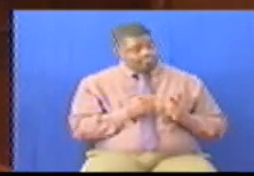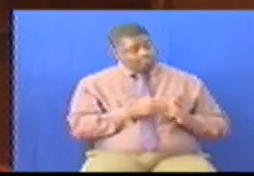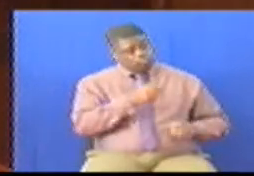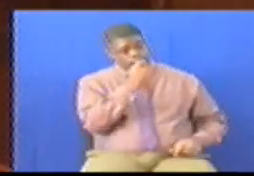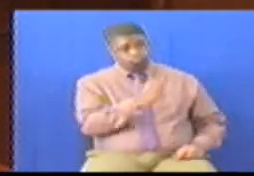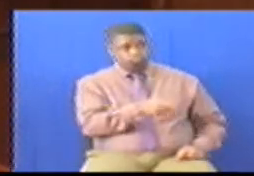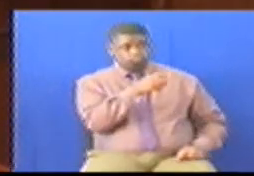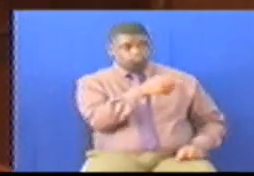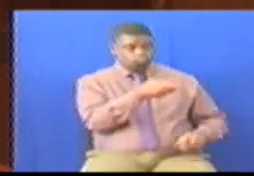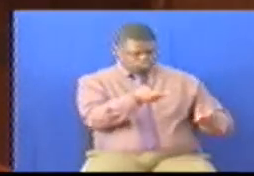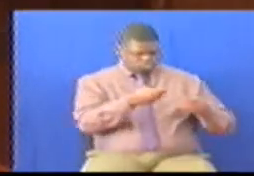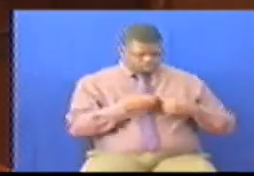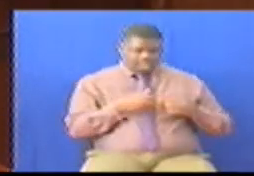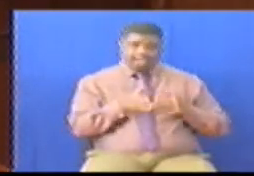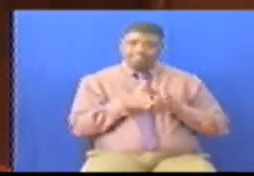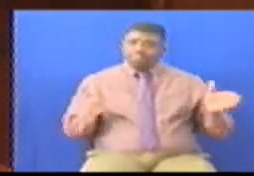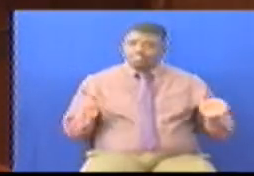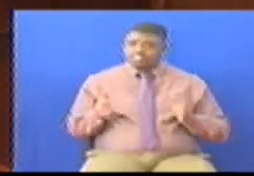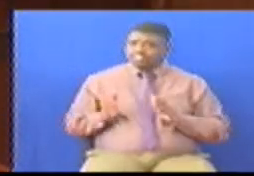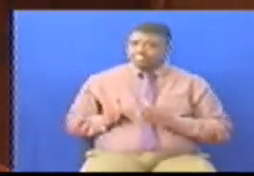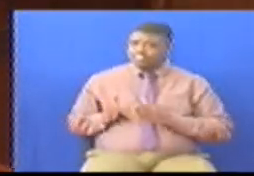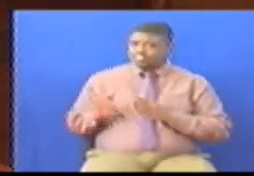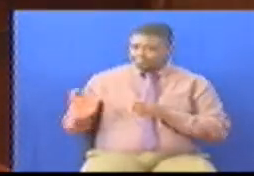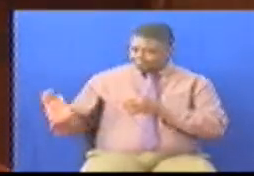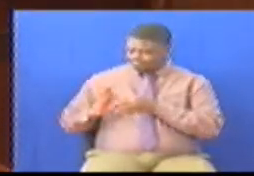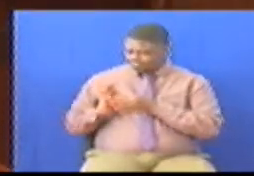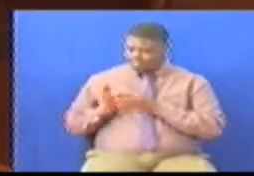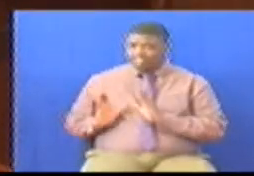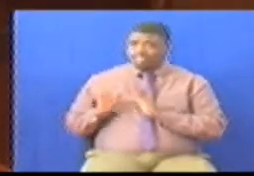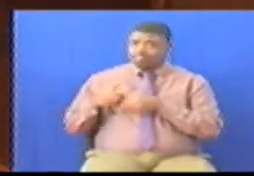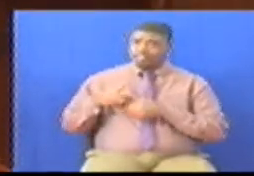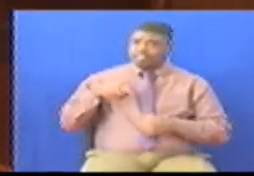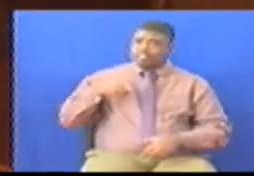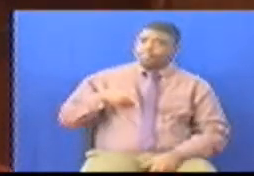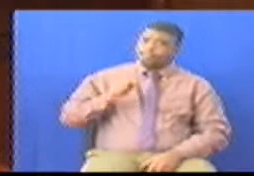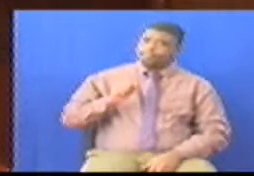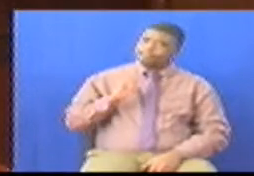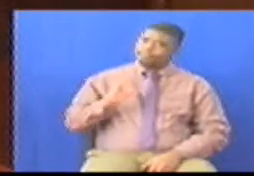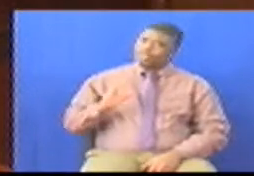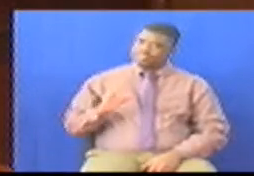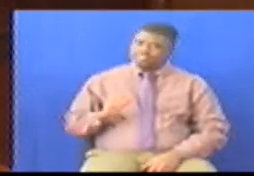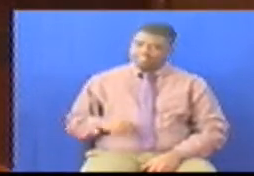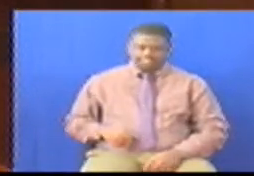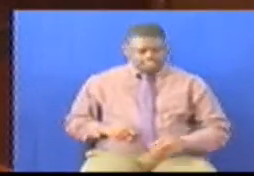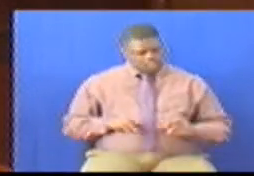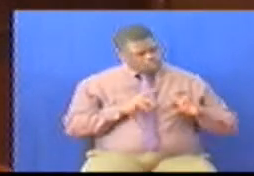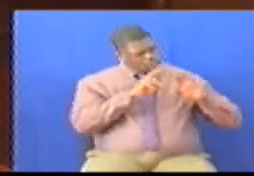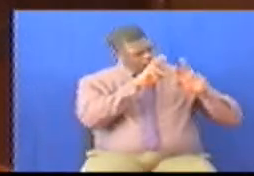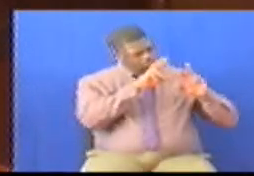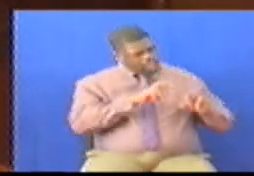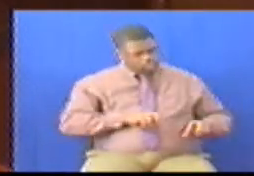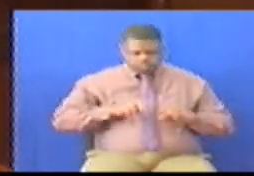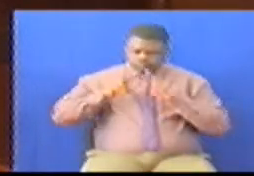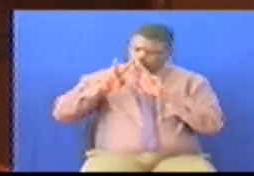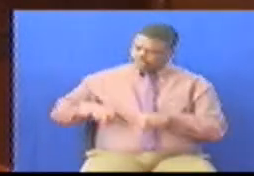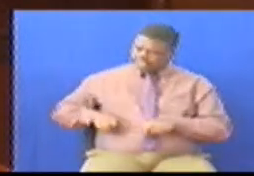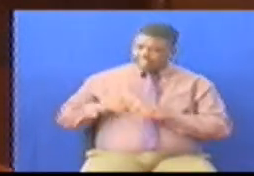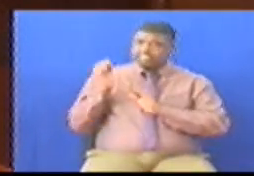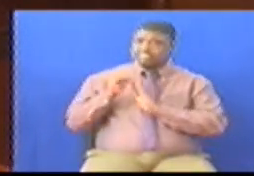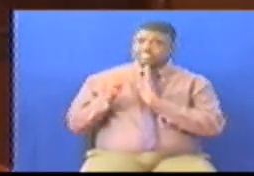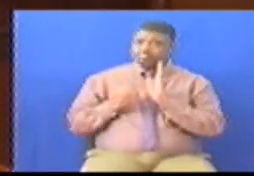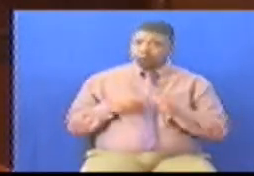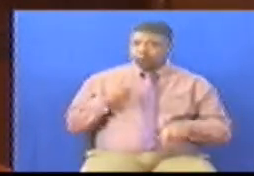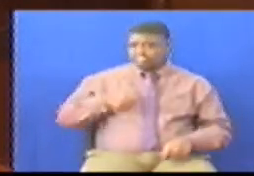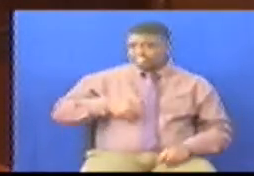nikupongeze kwa kunipa nafasi ya kwenda katika kamati hii ya PSC kwa ukaguzi wa hesabu za mashirika